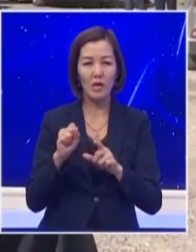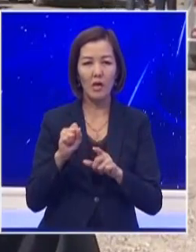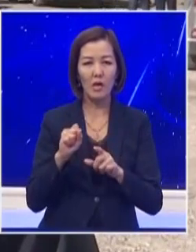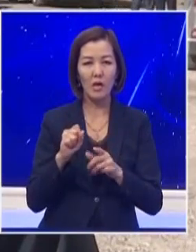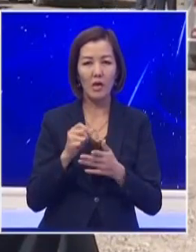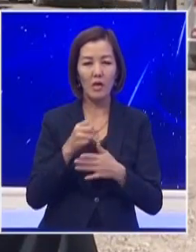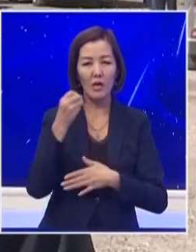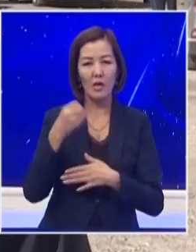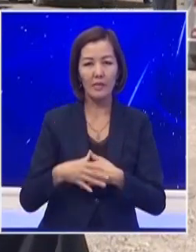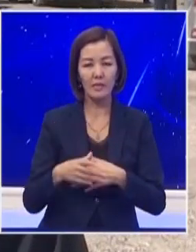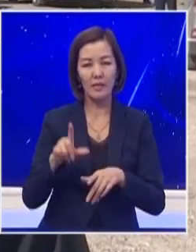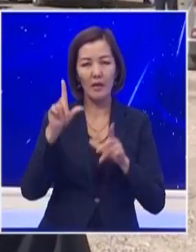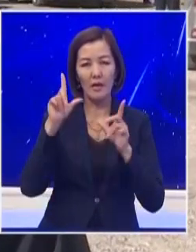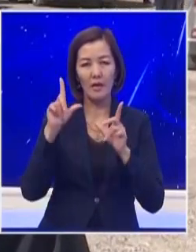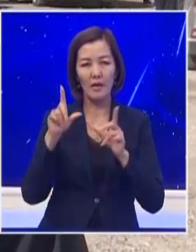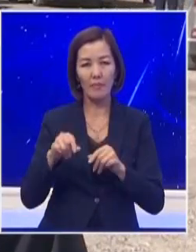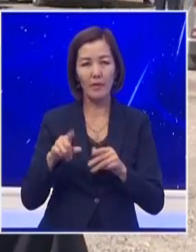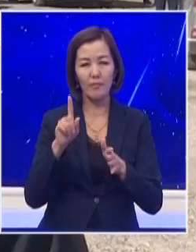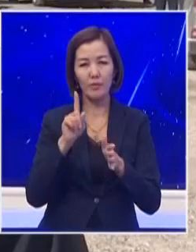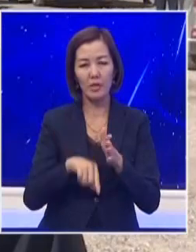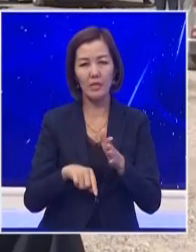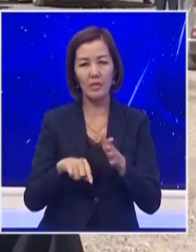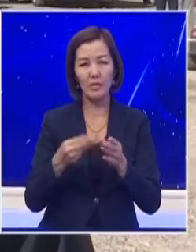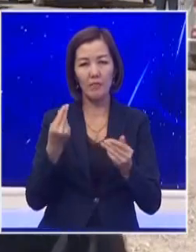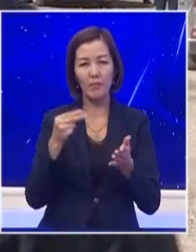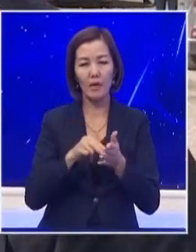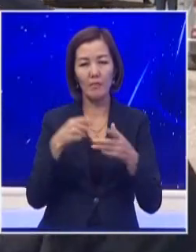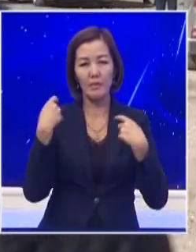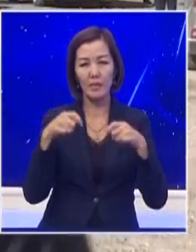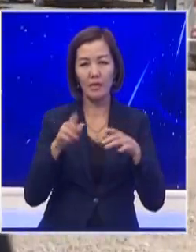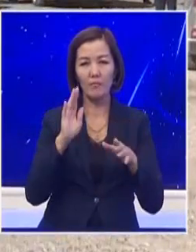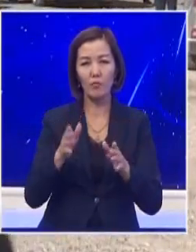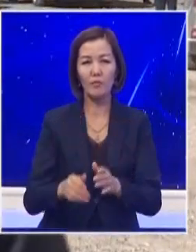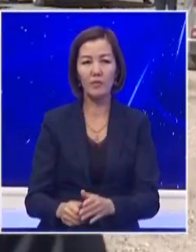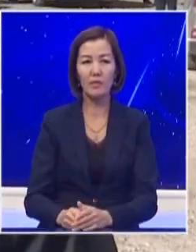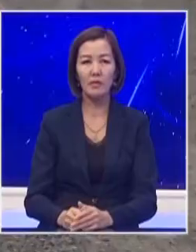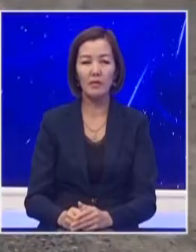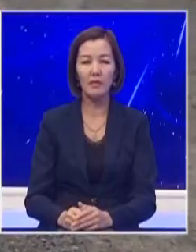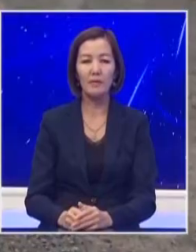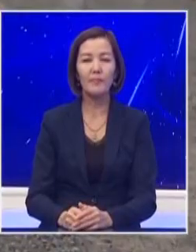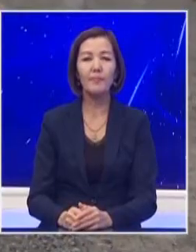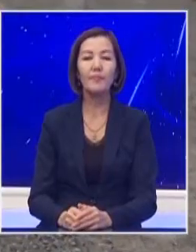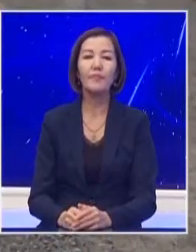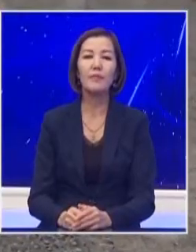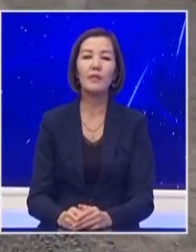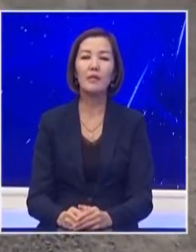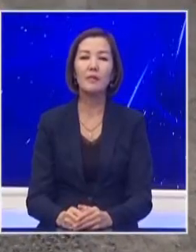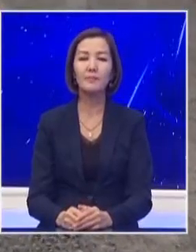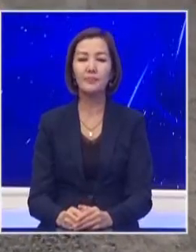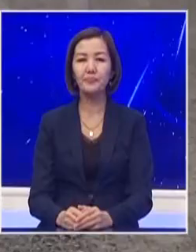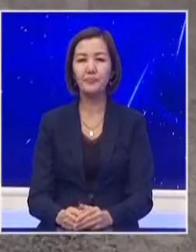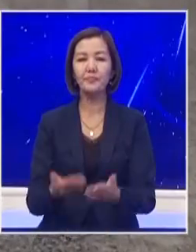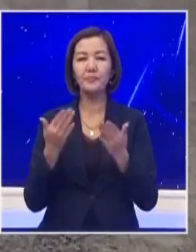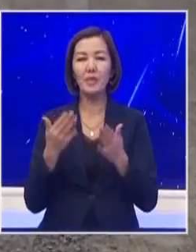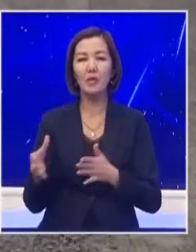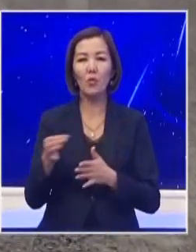тұрғындарына біз жеңілдетілген бағамен қант сататын боламыз. Бұл жолы еншісі бөлінгенмен